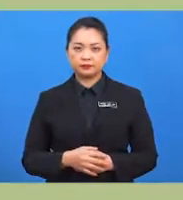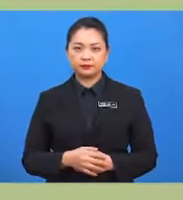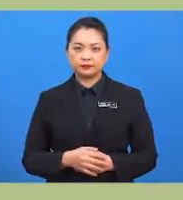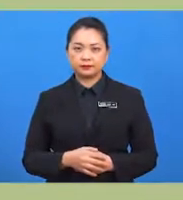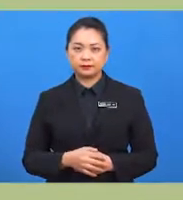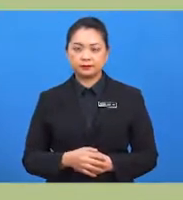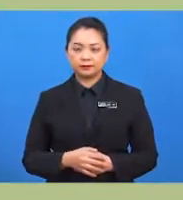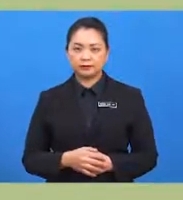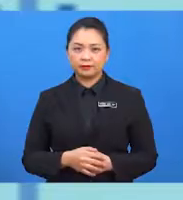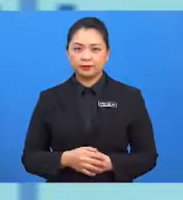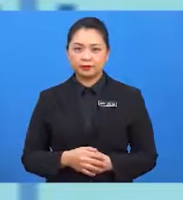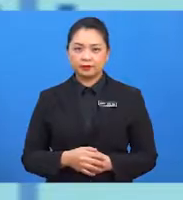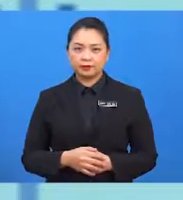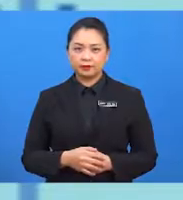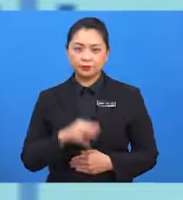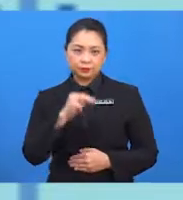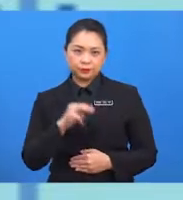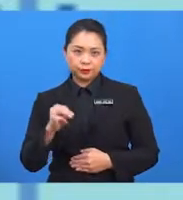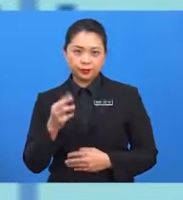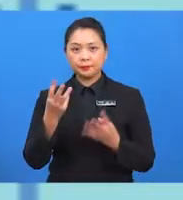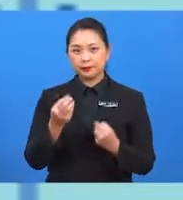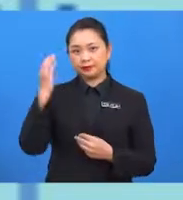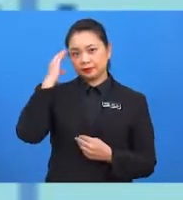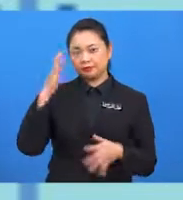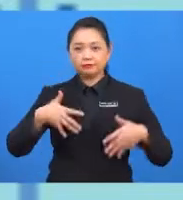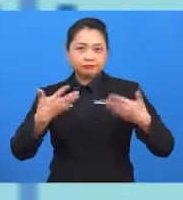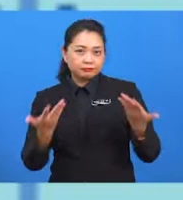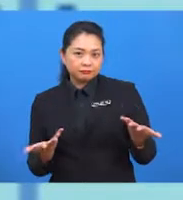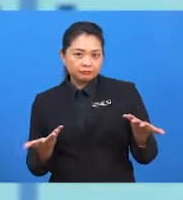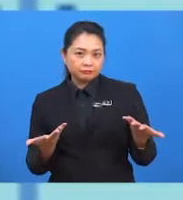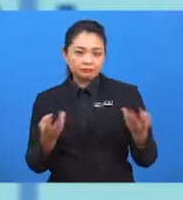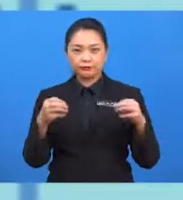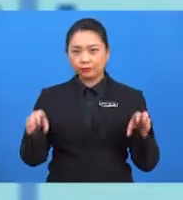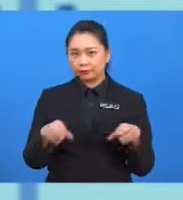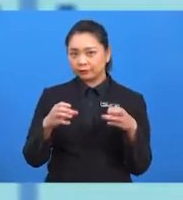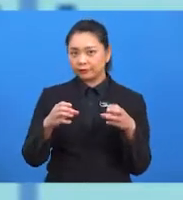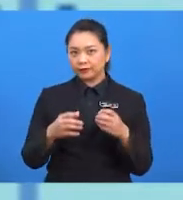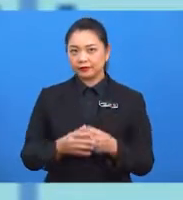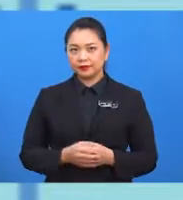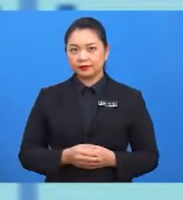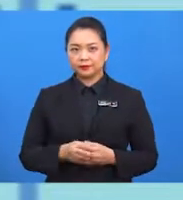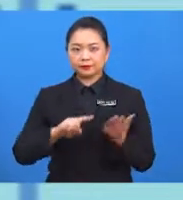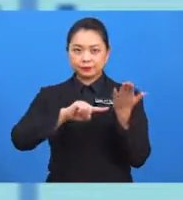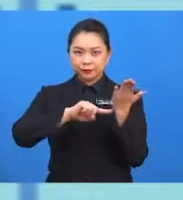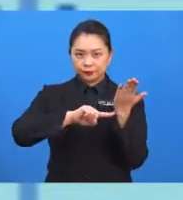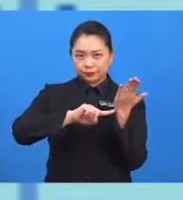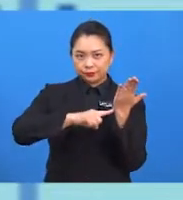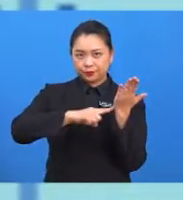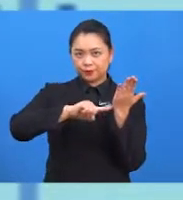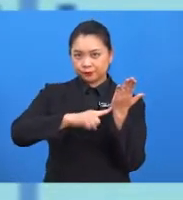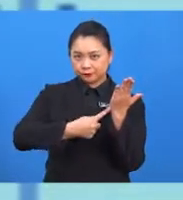Hai murid-murid gak tahu bagaimana cara penyajiannya kyler